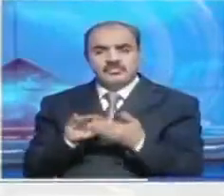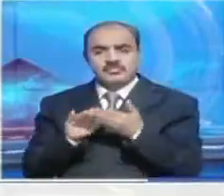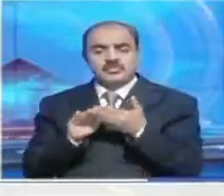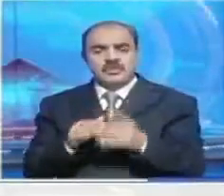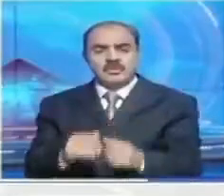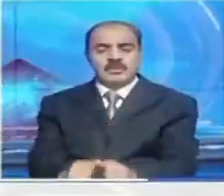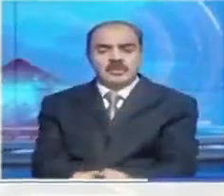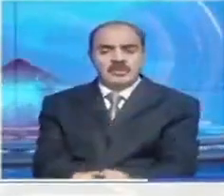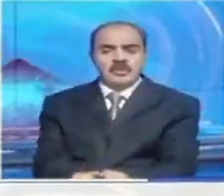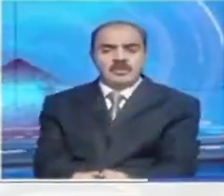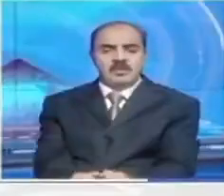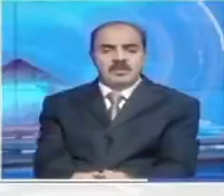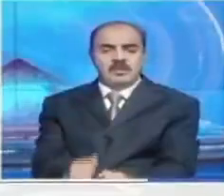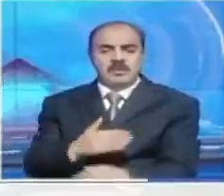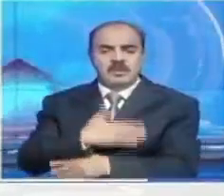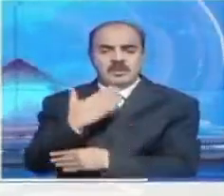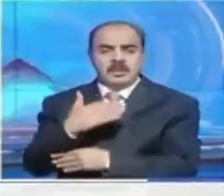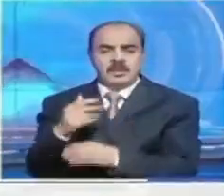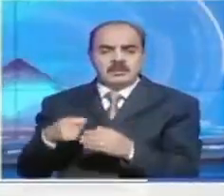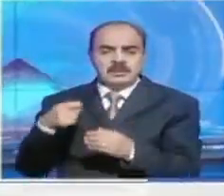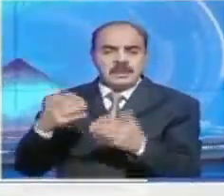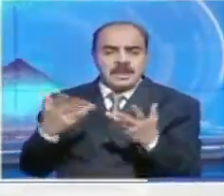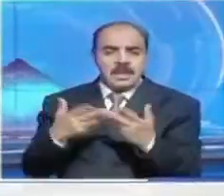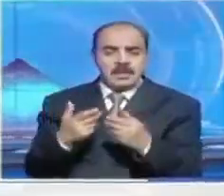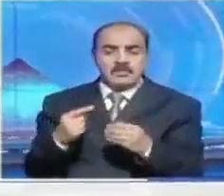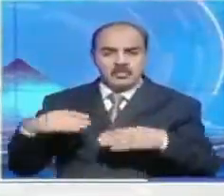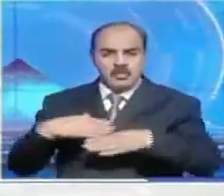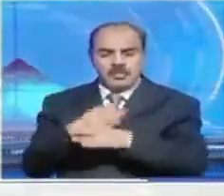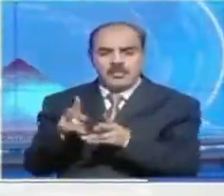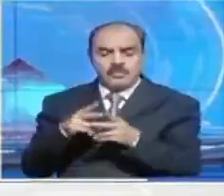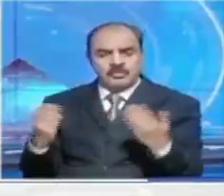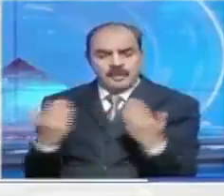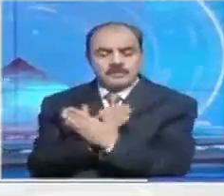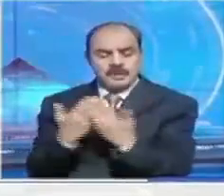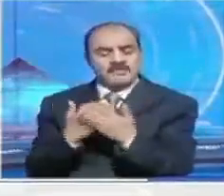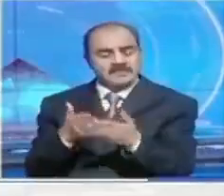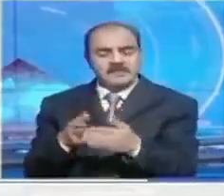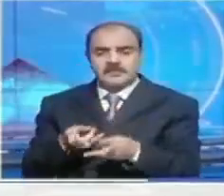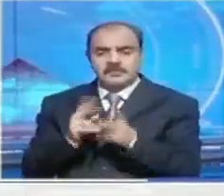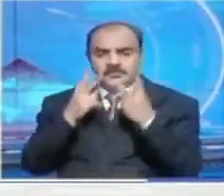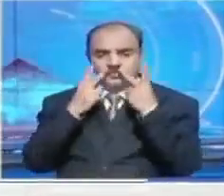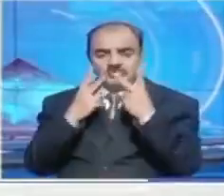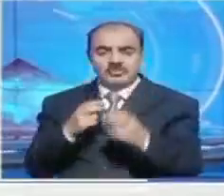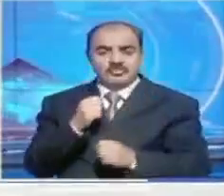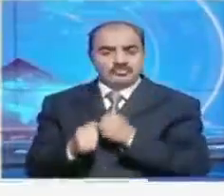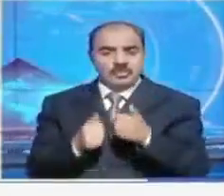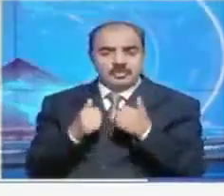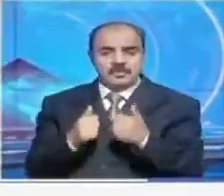في المعبرين زادت وبقى فيه شفتات للشغل. الحقيقة كل ده يعني جهد